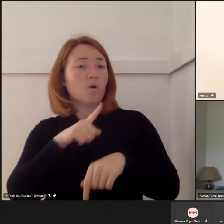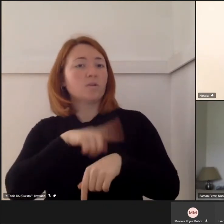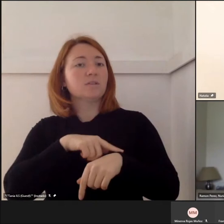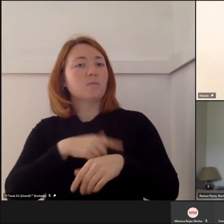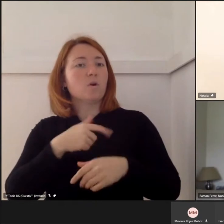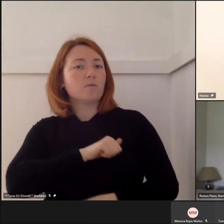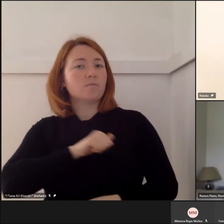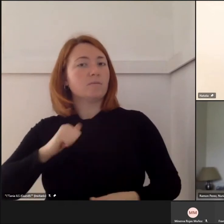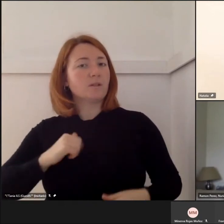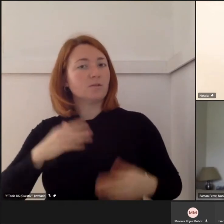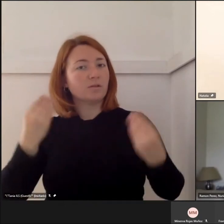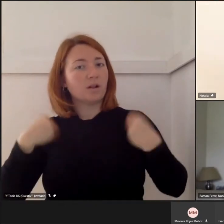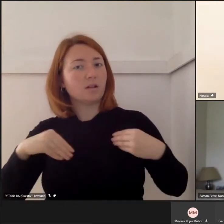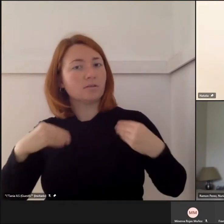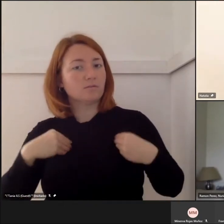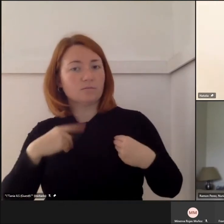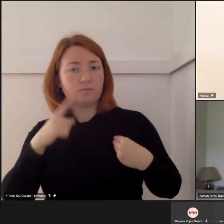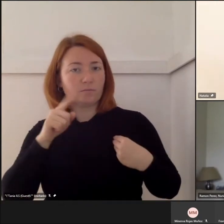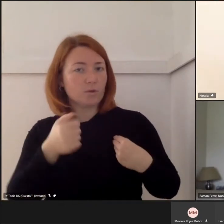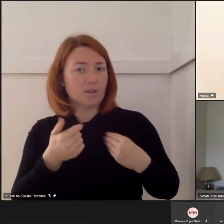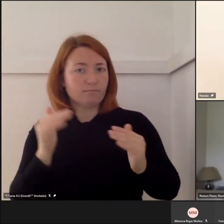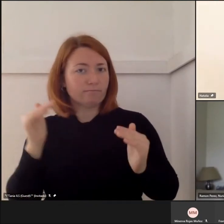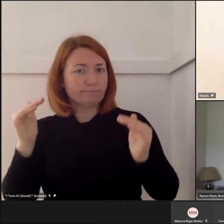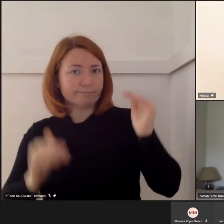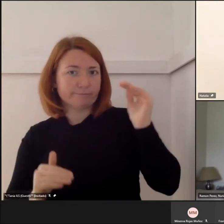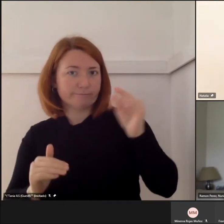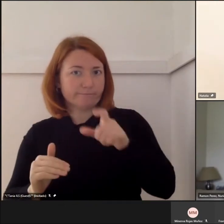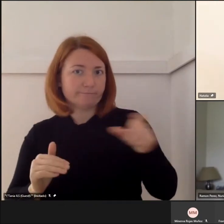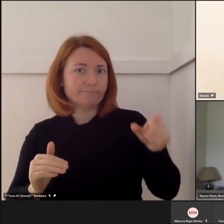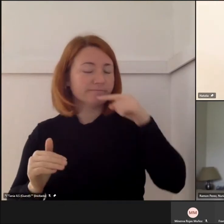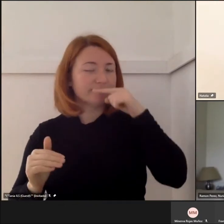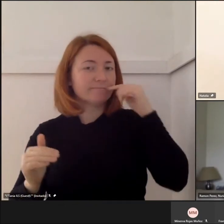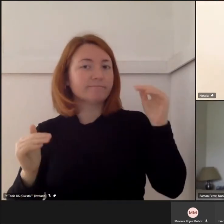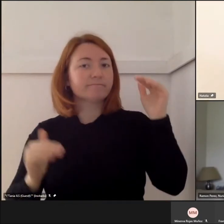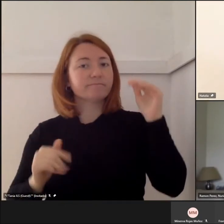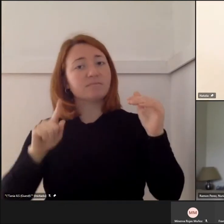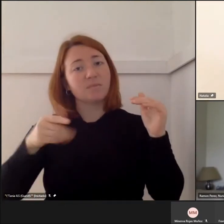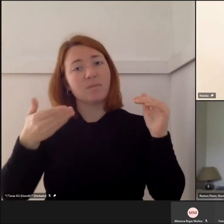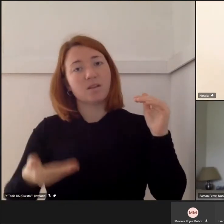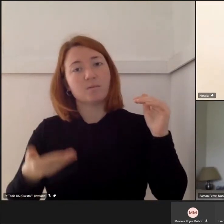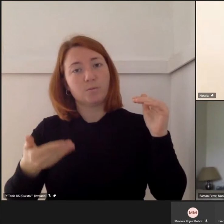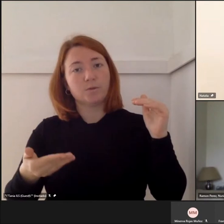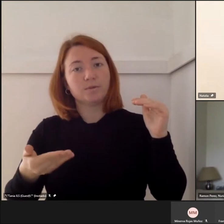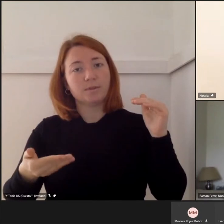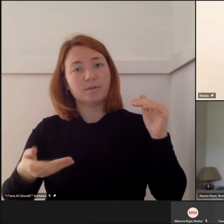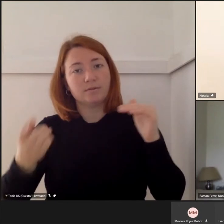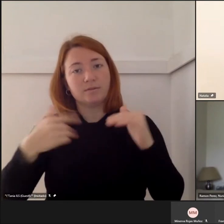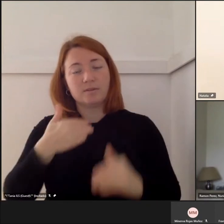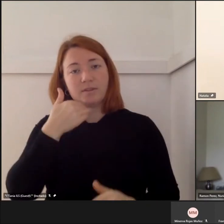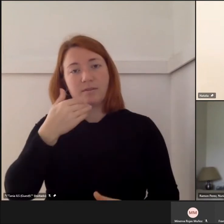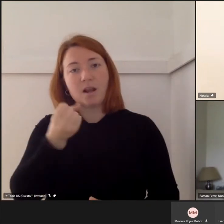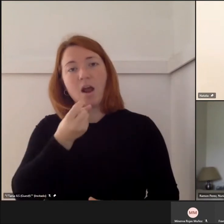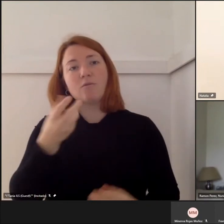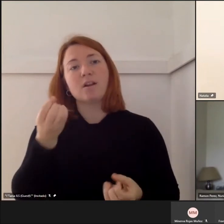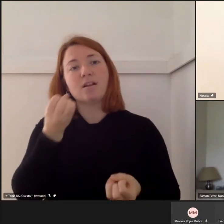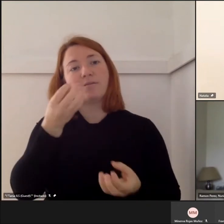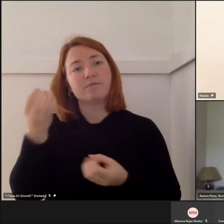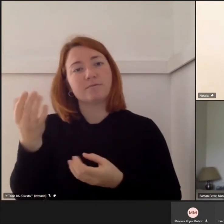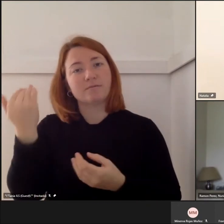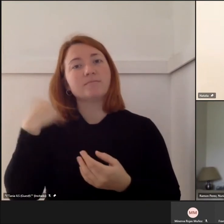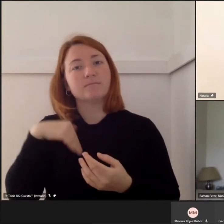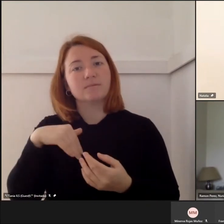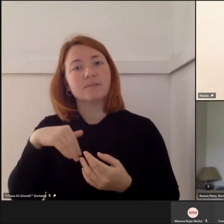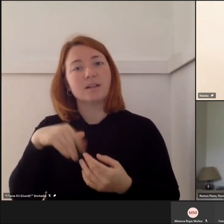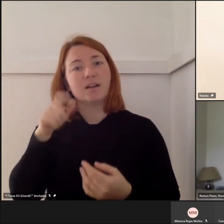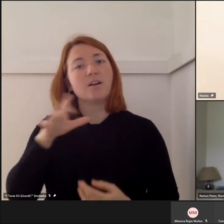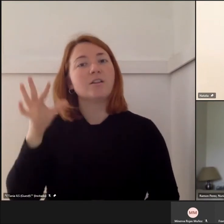com un tercer element també a gestionar, penso que és important, i que sabem també per altres dades que s'han posat de manifest en diferents moments que les